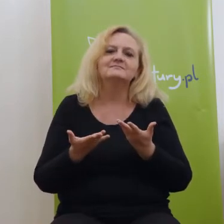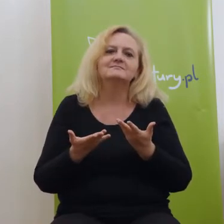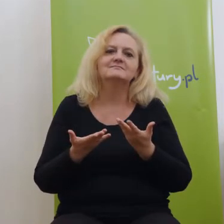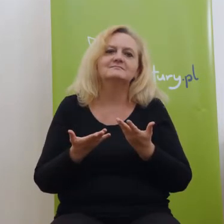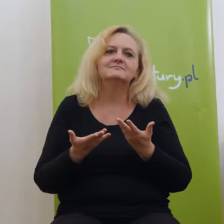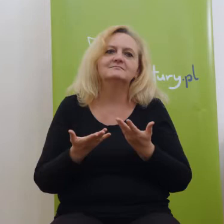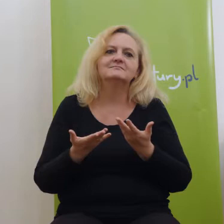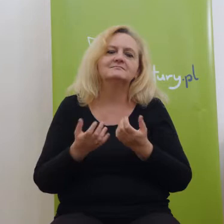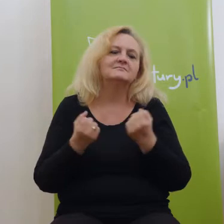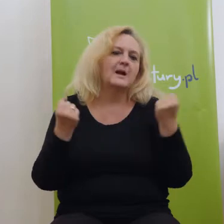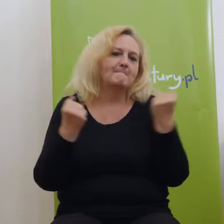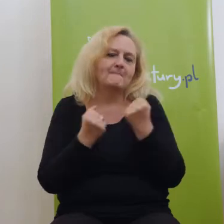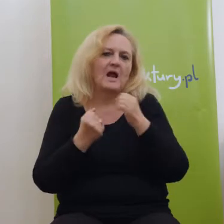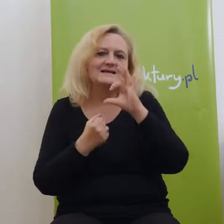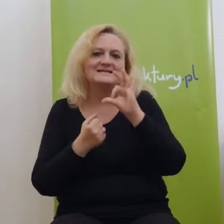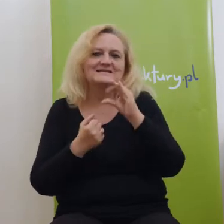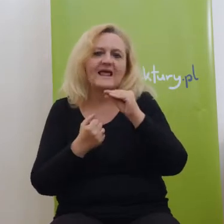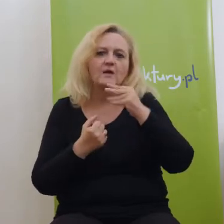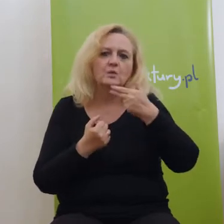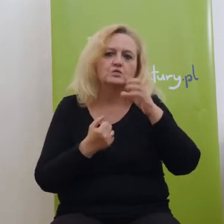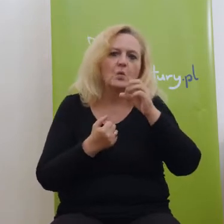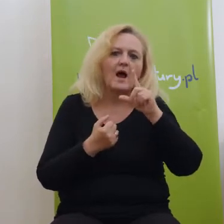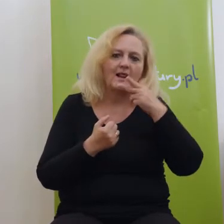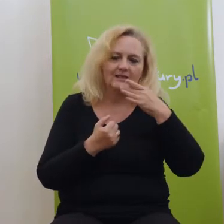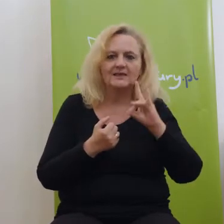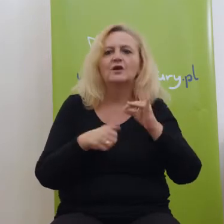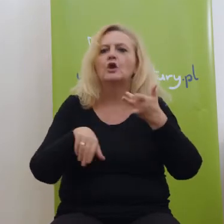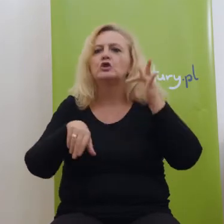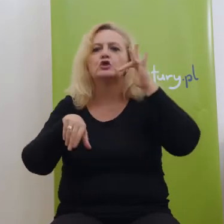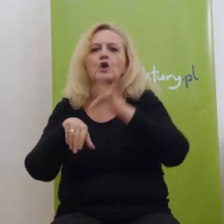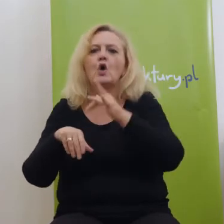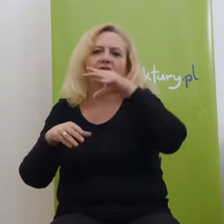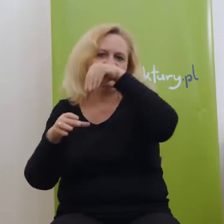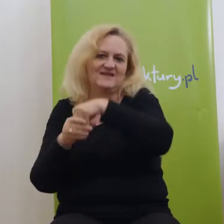bardzo, bardzo sensualny dla mnie rzeczywiście, dotykowy.